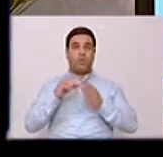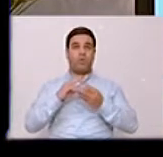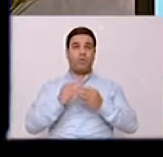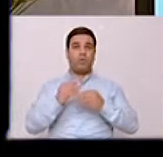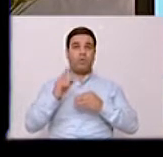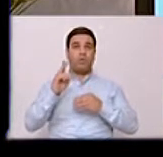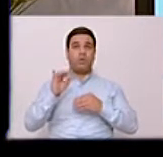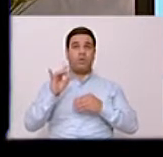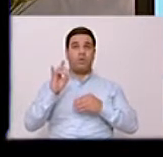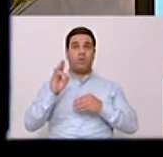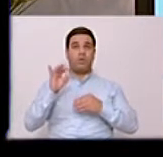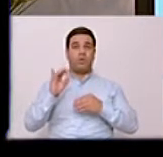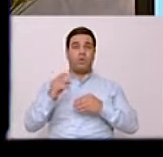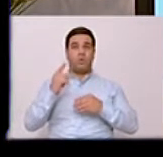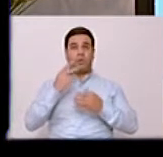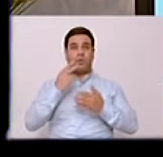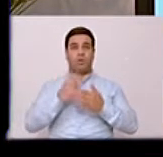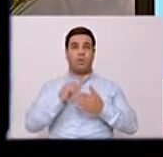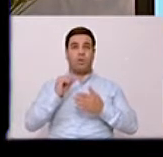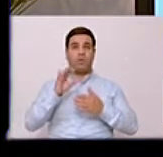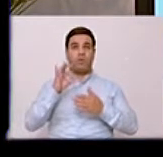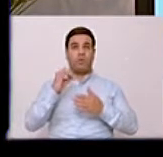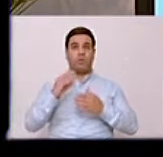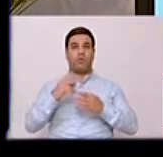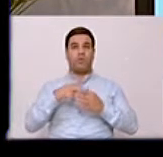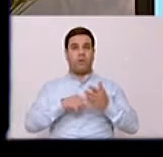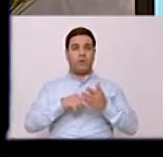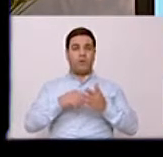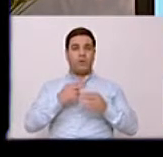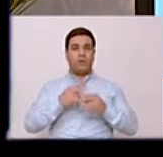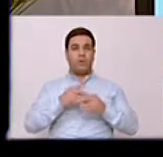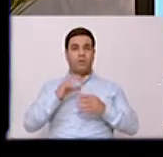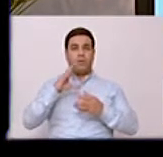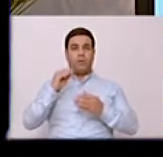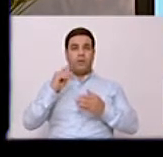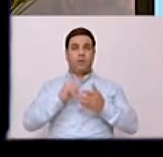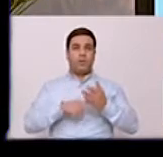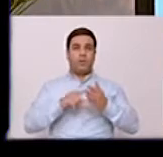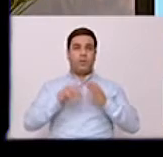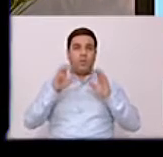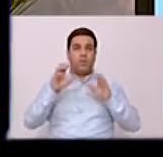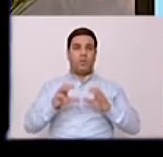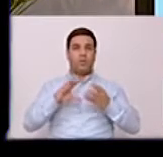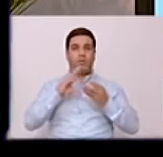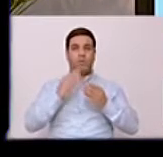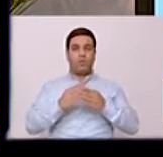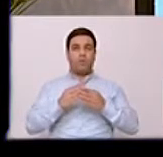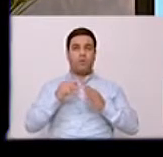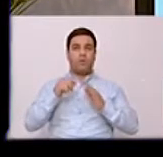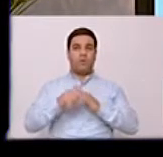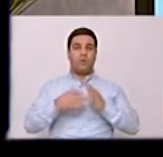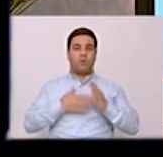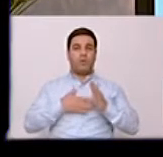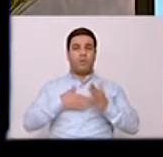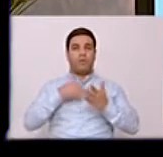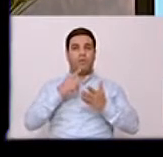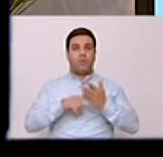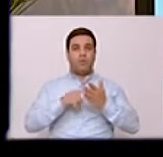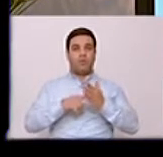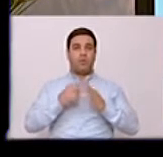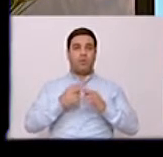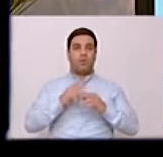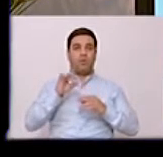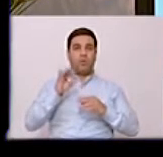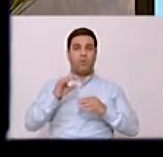Qozi Nizom bir qaraganda Abulfayzxonga sadoqatli. Barcha diniy qonun qoidalarni, shariat taqozosini